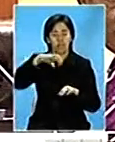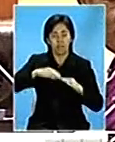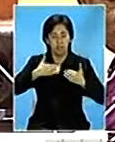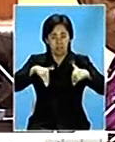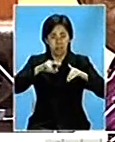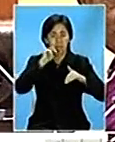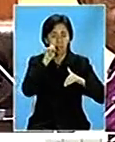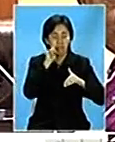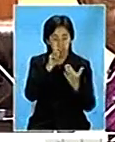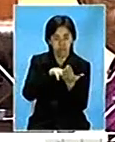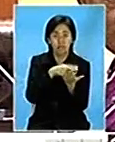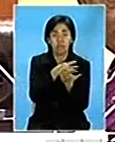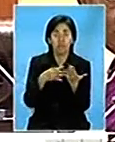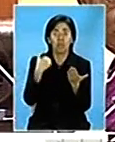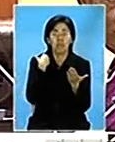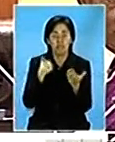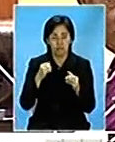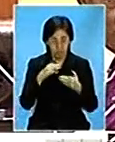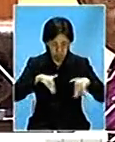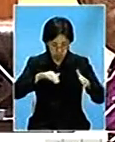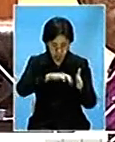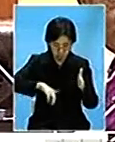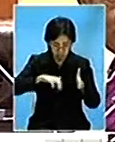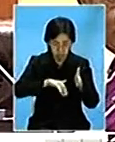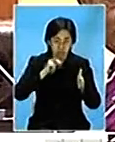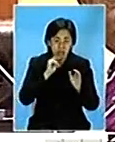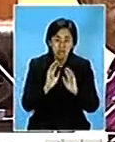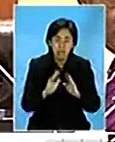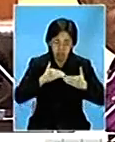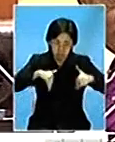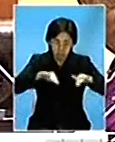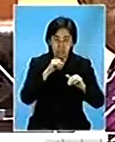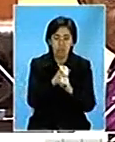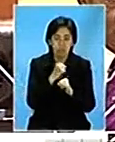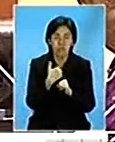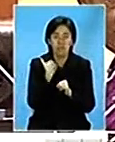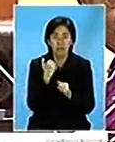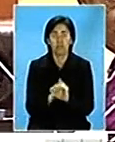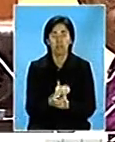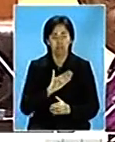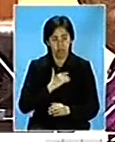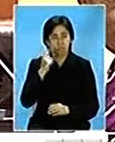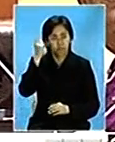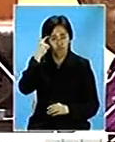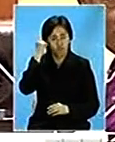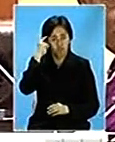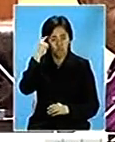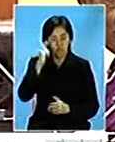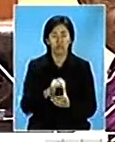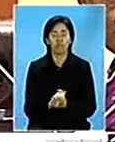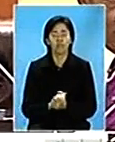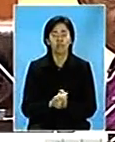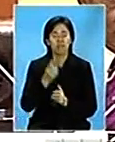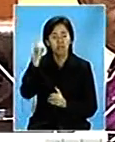ก็มีแผนที่จะขุดลอกอ่างเก็บน้ำป่าสักเพิ่มเติมเพราะเราทราบดีอยู่แล้วว่าผิว